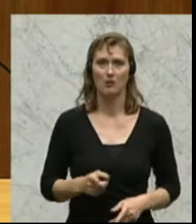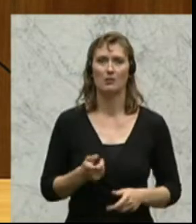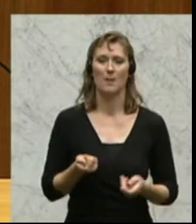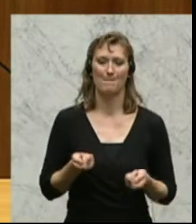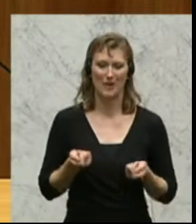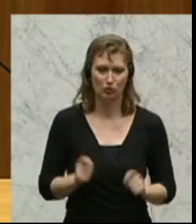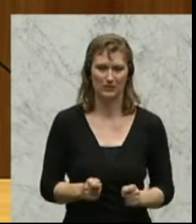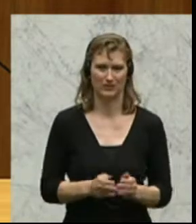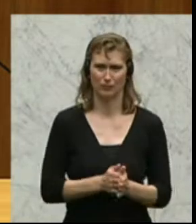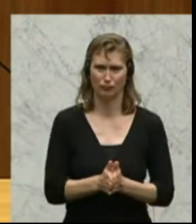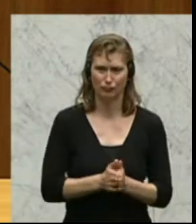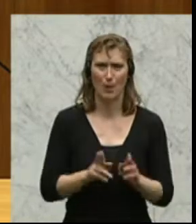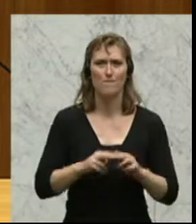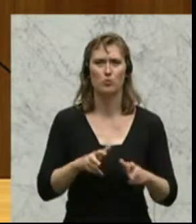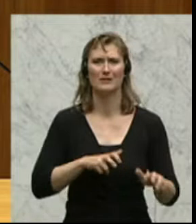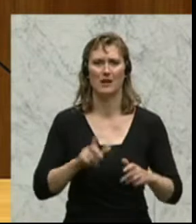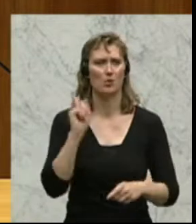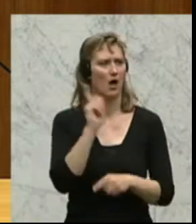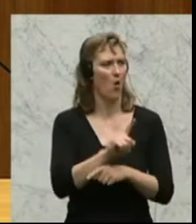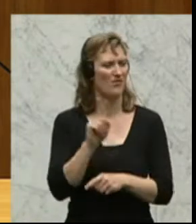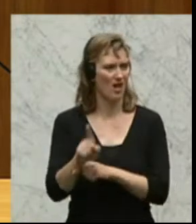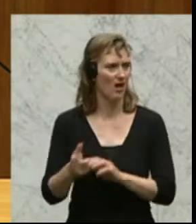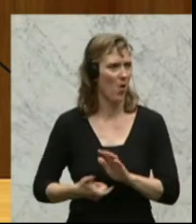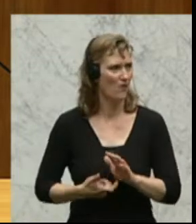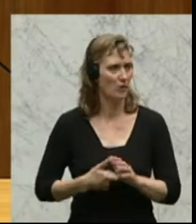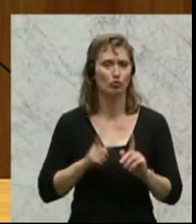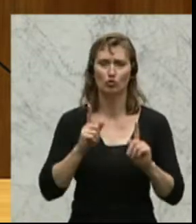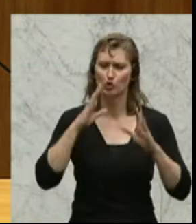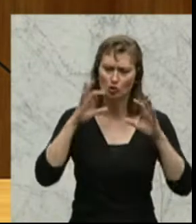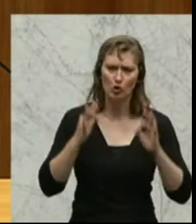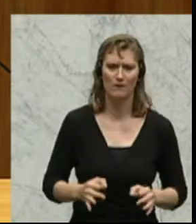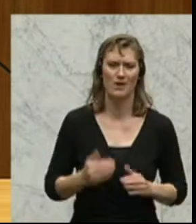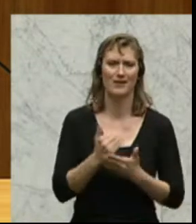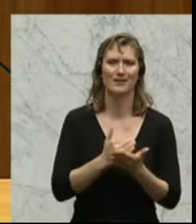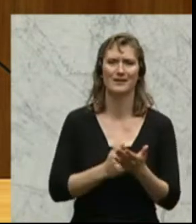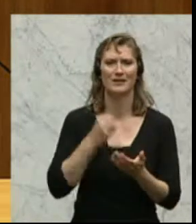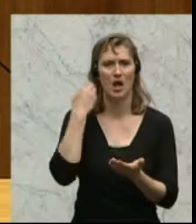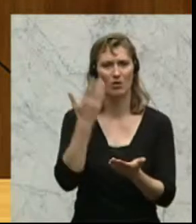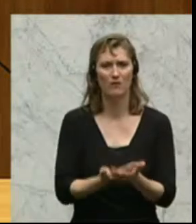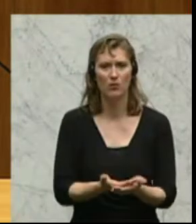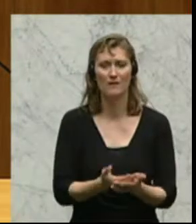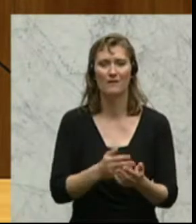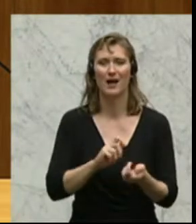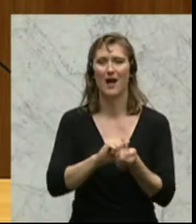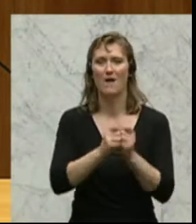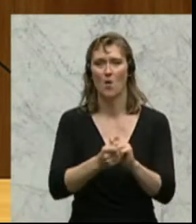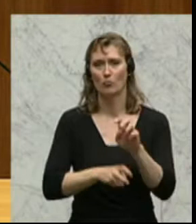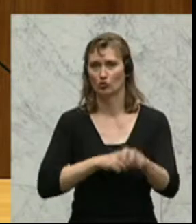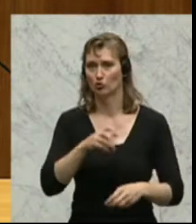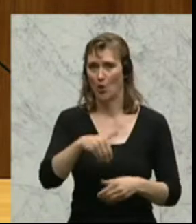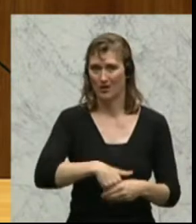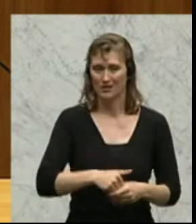Bundesregierung wird aufgefordert, dem Nationalrat sofort einen Gesetzesentwurf einer Steuerreform mit dem Ziel einer Senkung